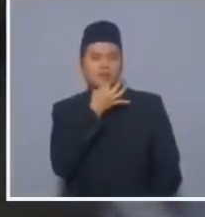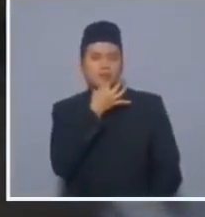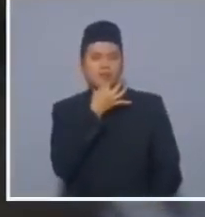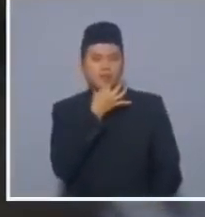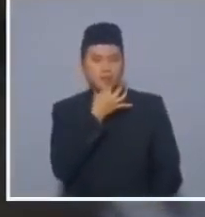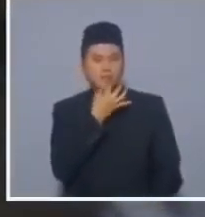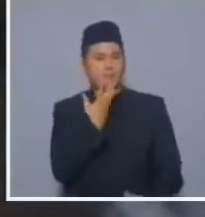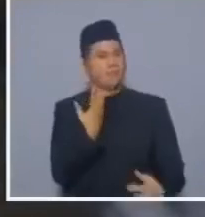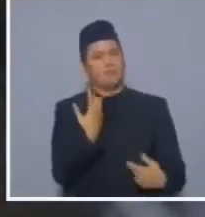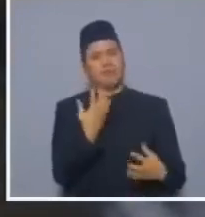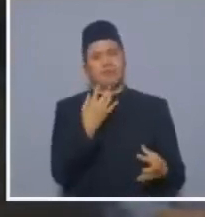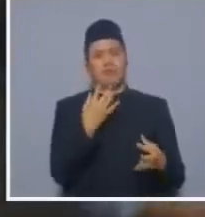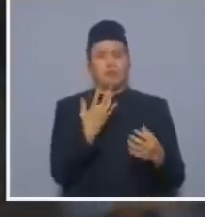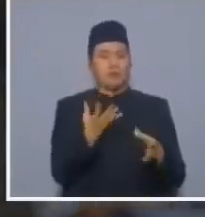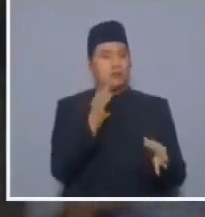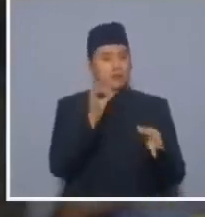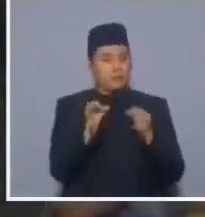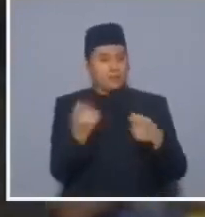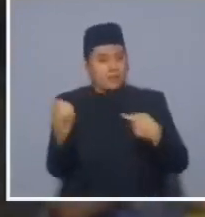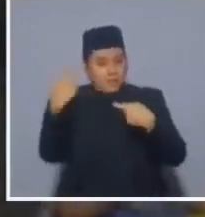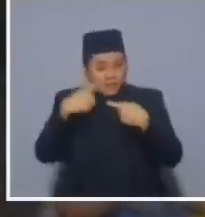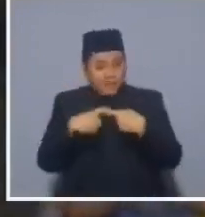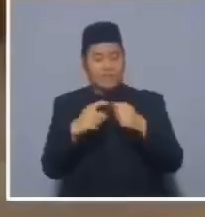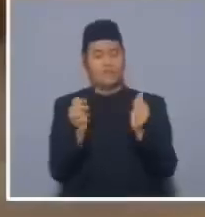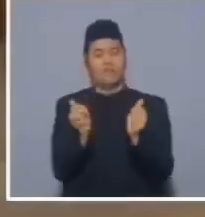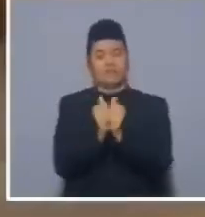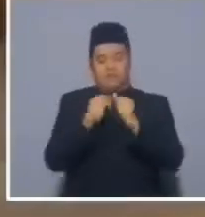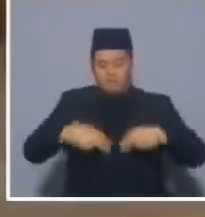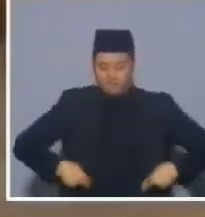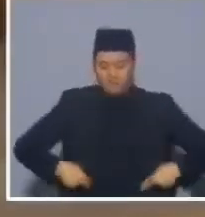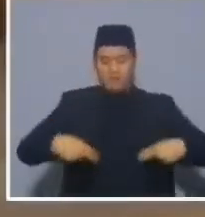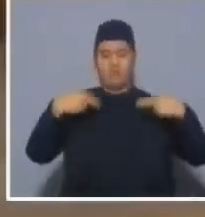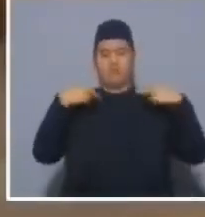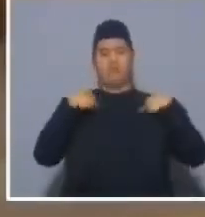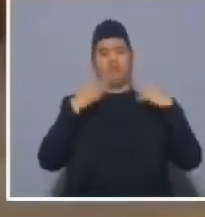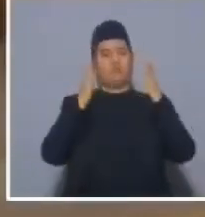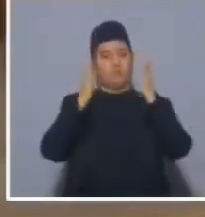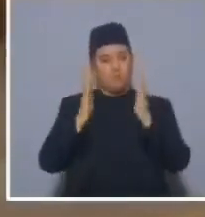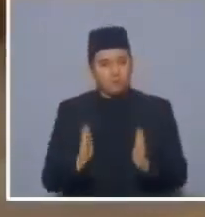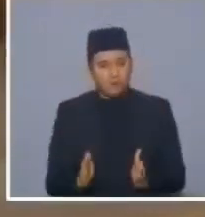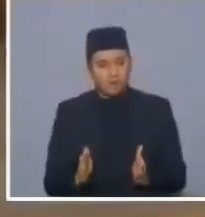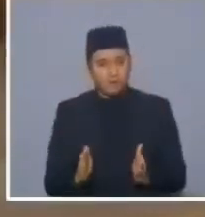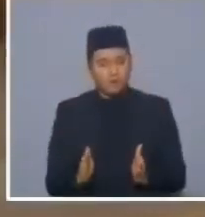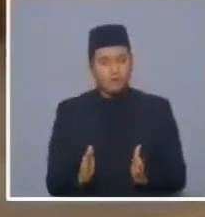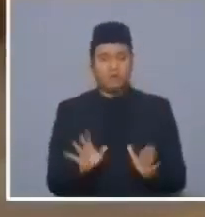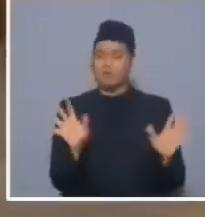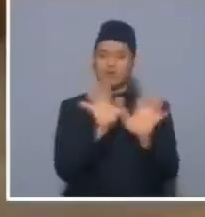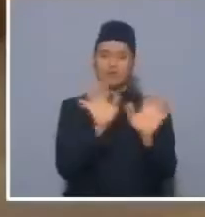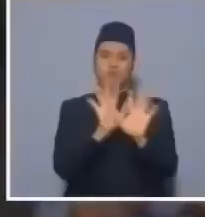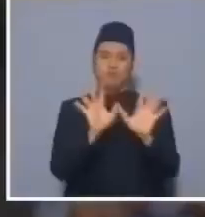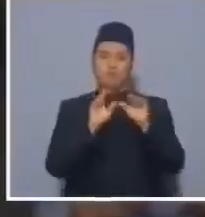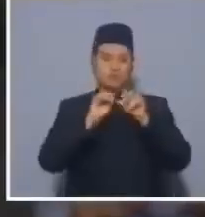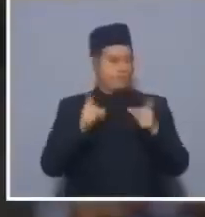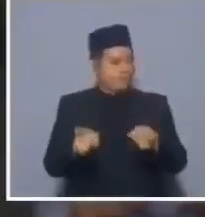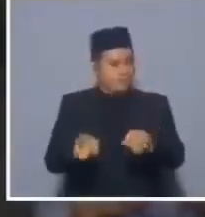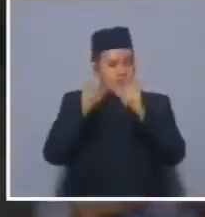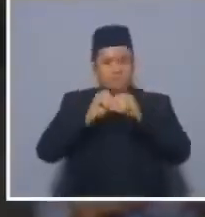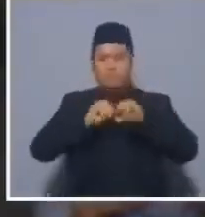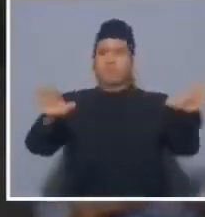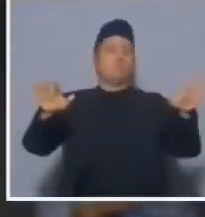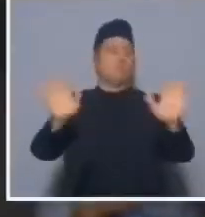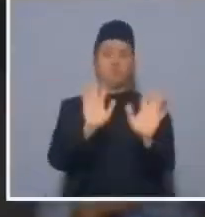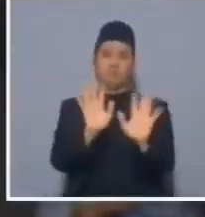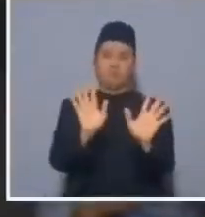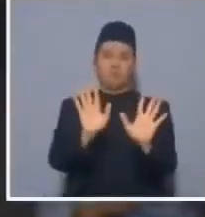bab yang melibatkan nyawa manusia, saya kata jangan. Sebab risau, kerana